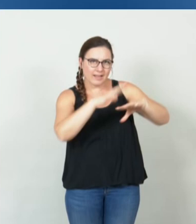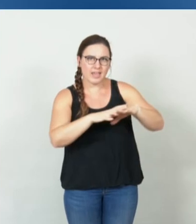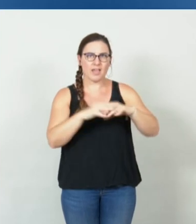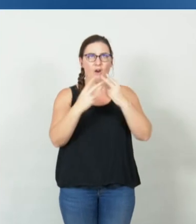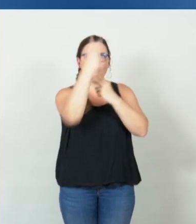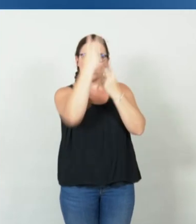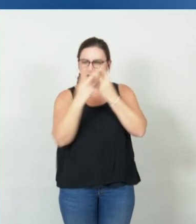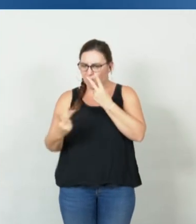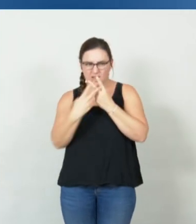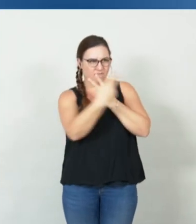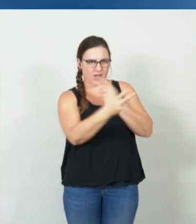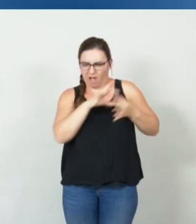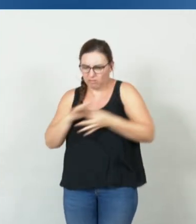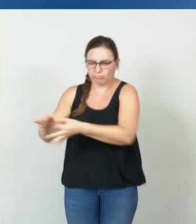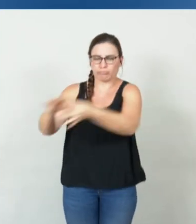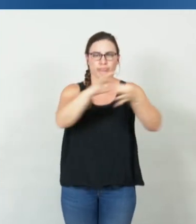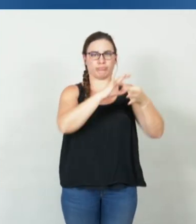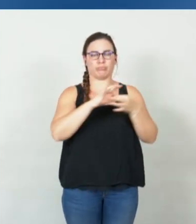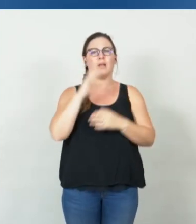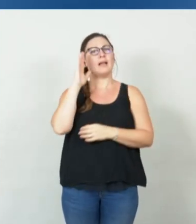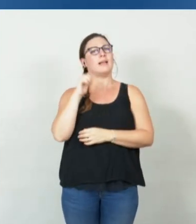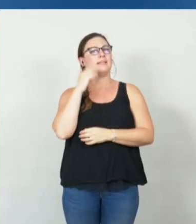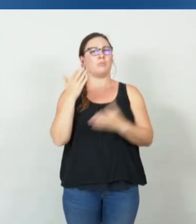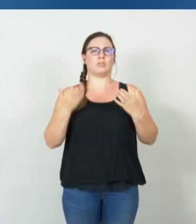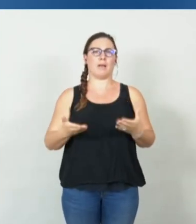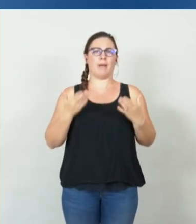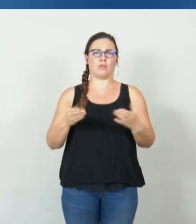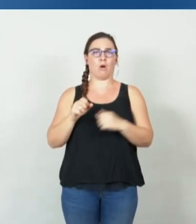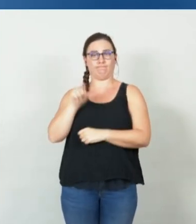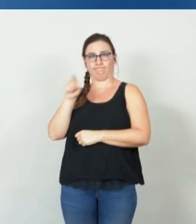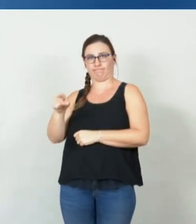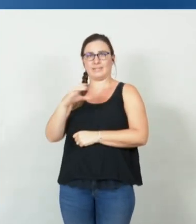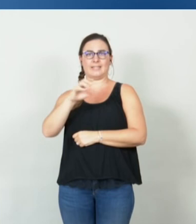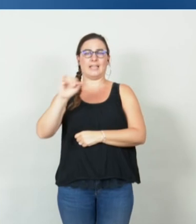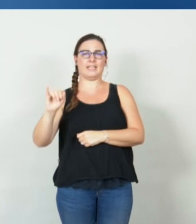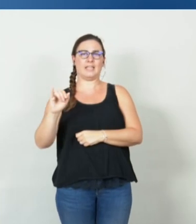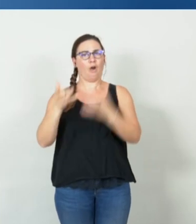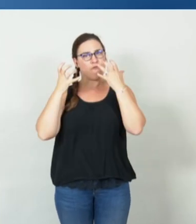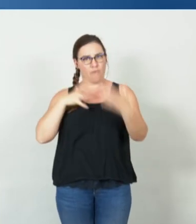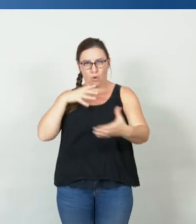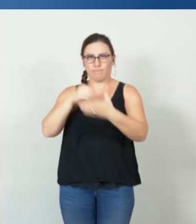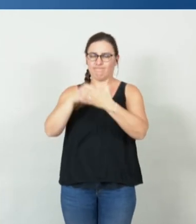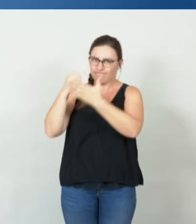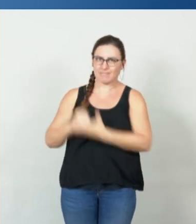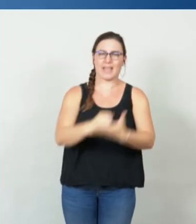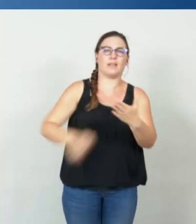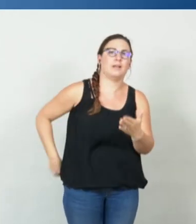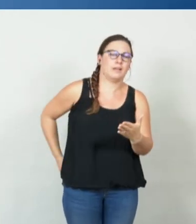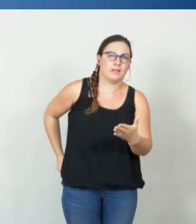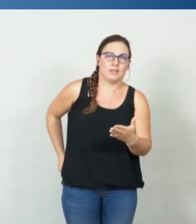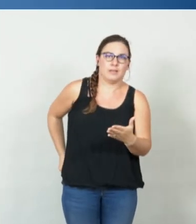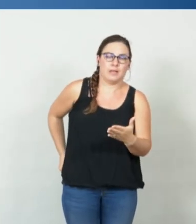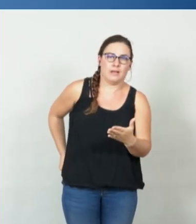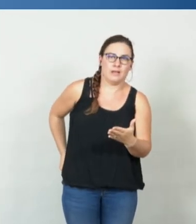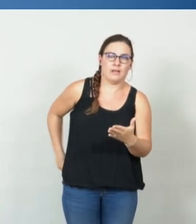et de nos voisins c'est pourquoi aujourd'hui les conseils consultatifs indépendants ont choisi de venir à la rescousse d'une situation